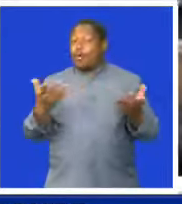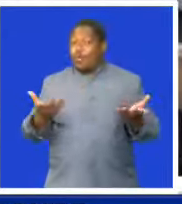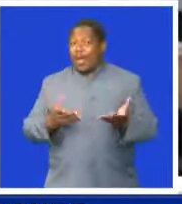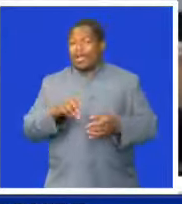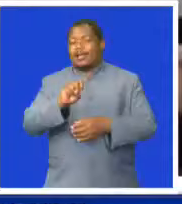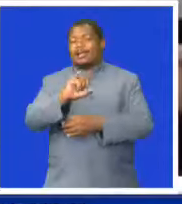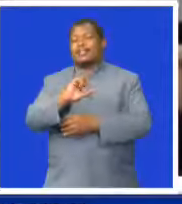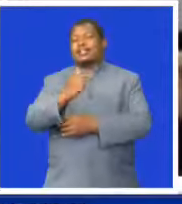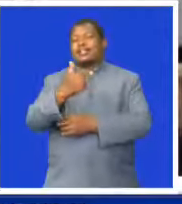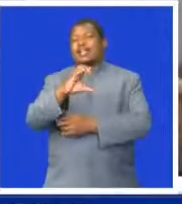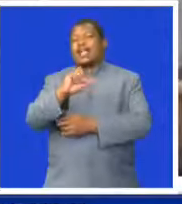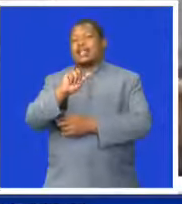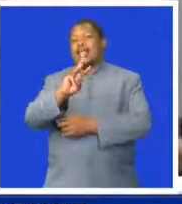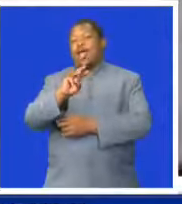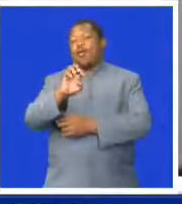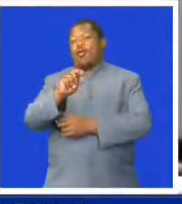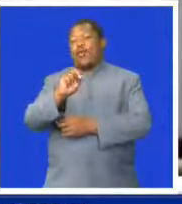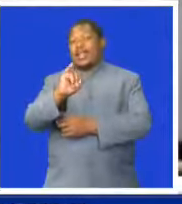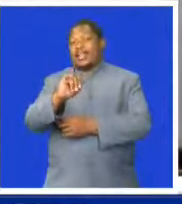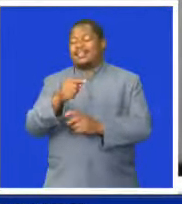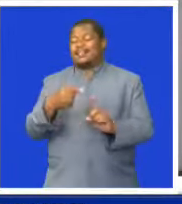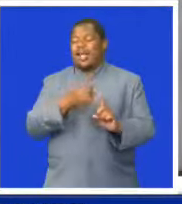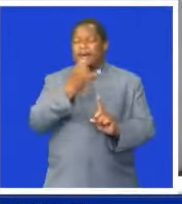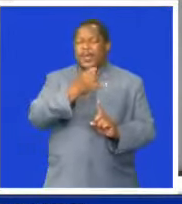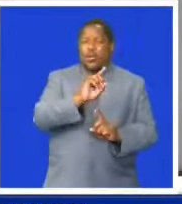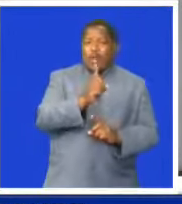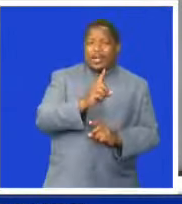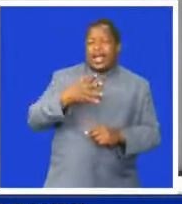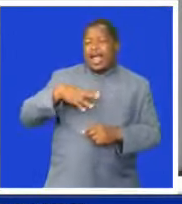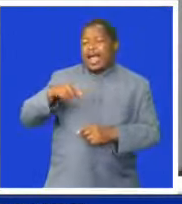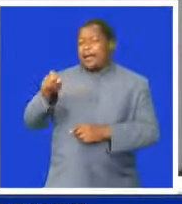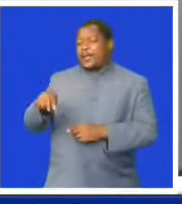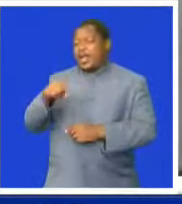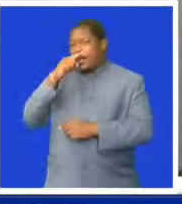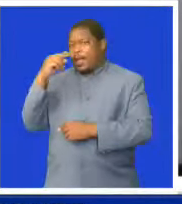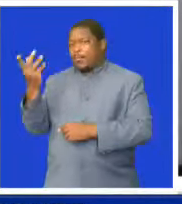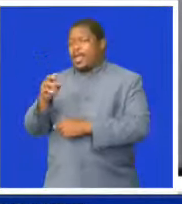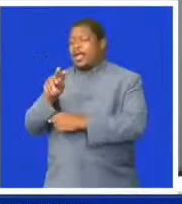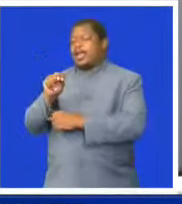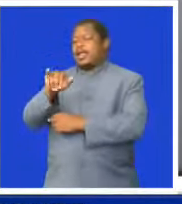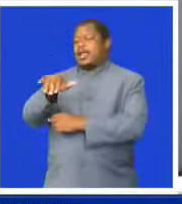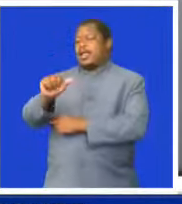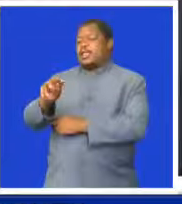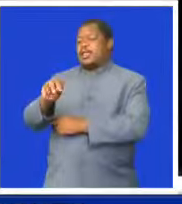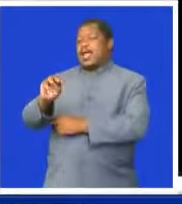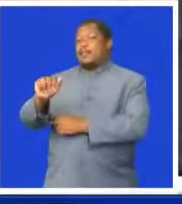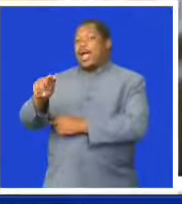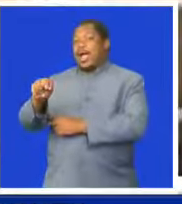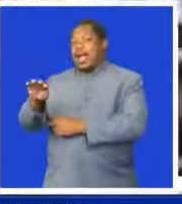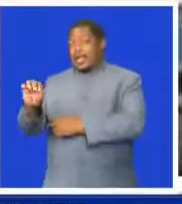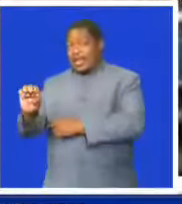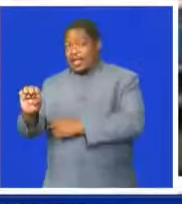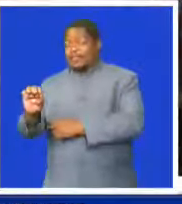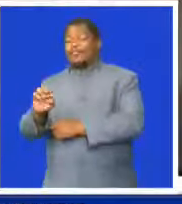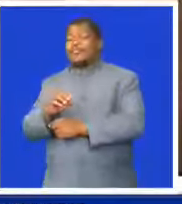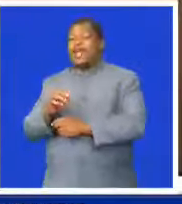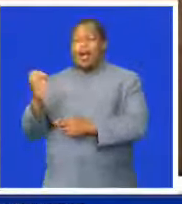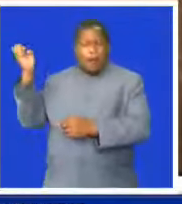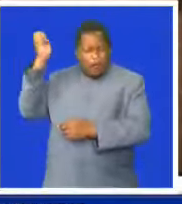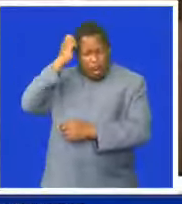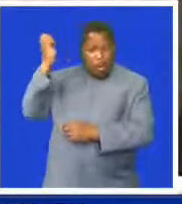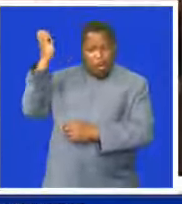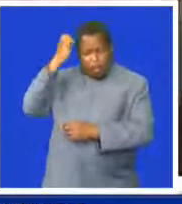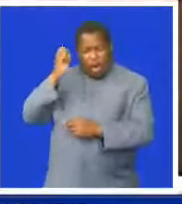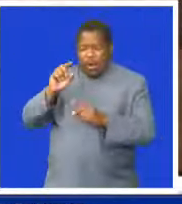kulenyanga. Mamba ubekwe licala lekubulala inyamane ngekuthi amgangathe ngesilimato thite enhloko emahlandla